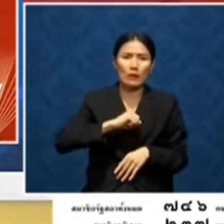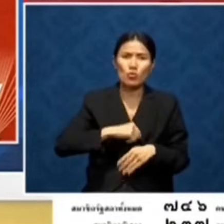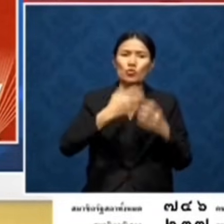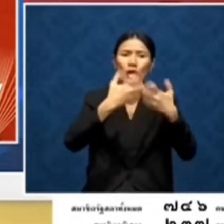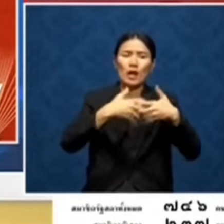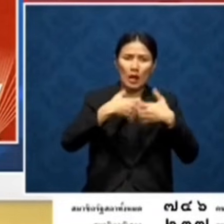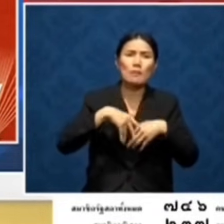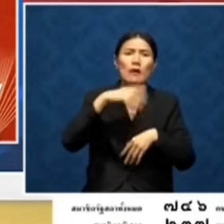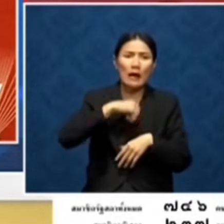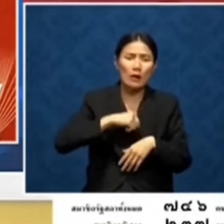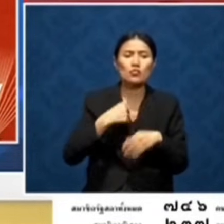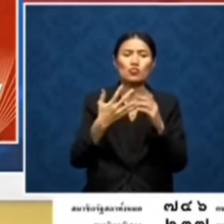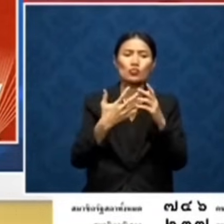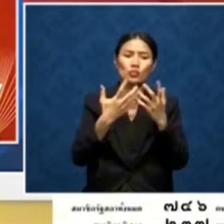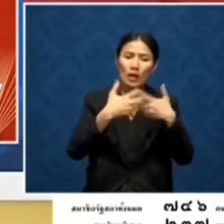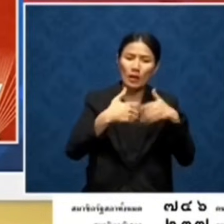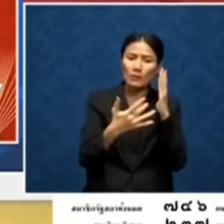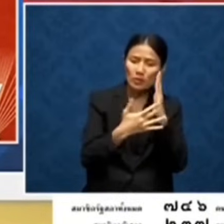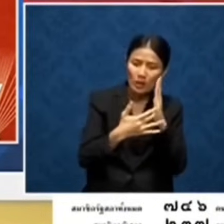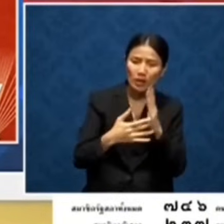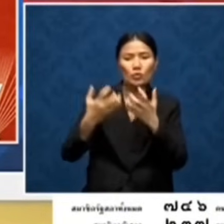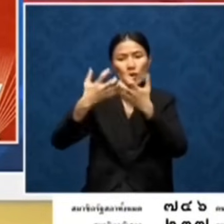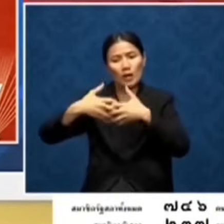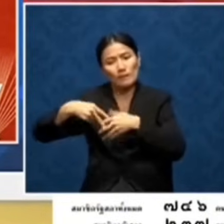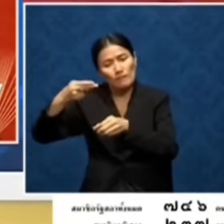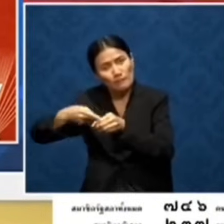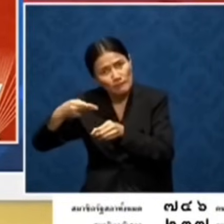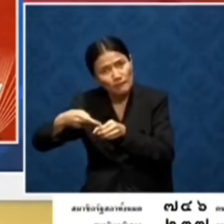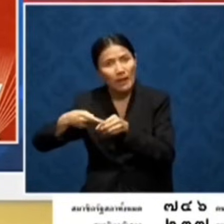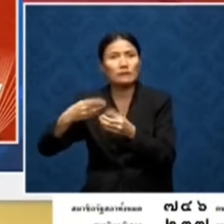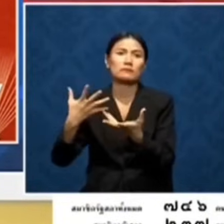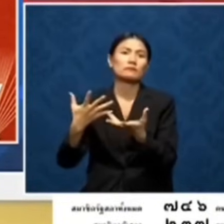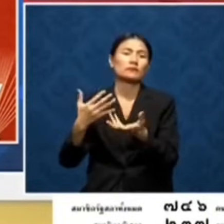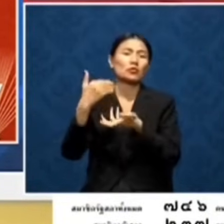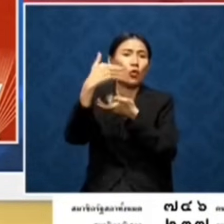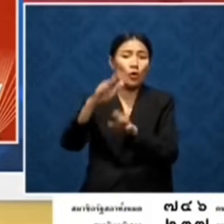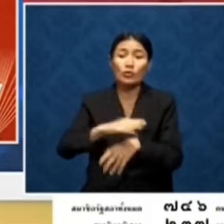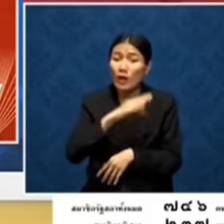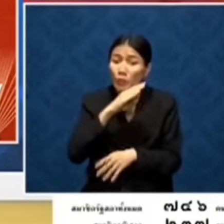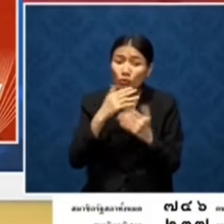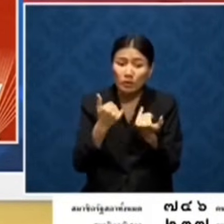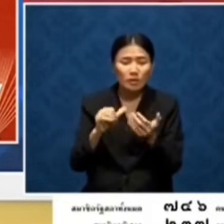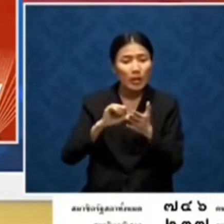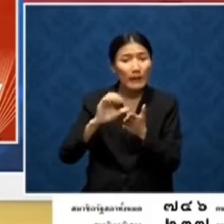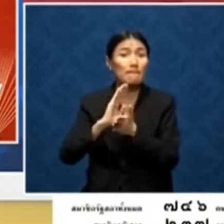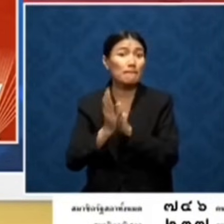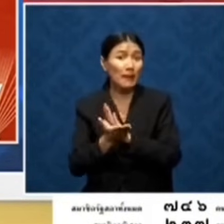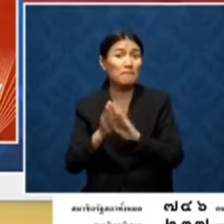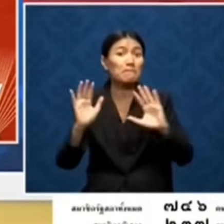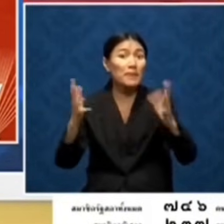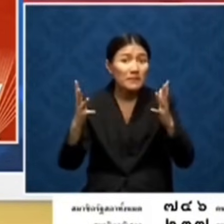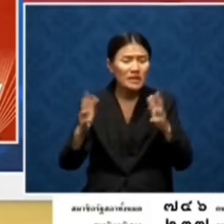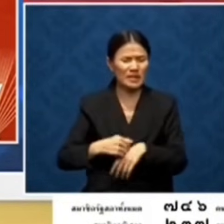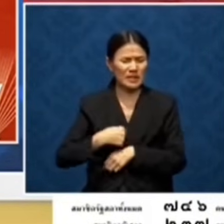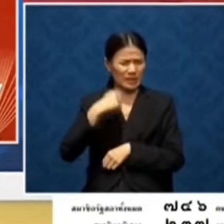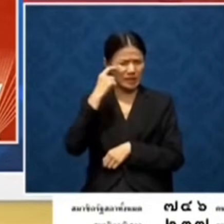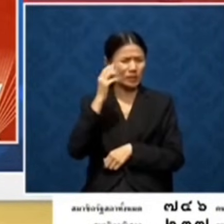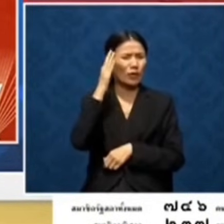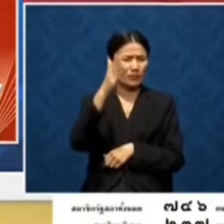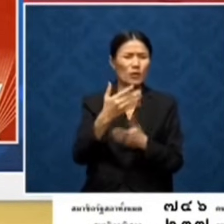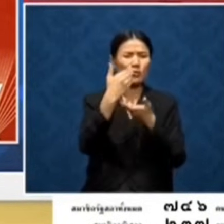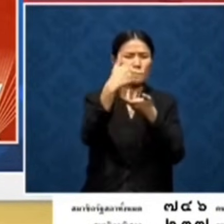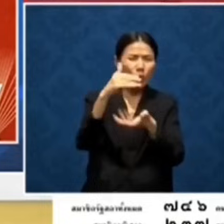ส์อุตสาหกรรมยานยนต์และปิโตรเลียมซึ่งถ้าหากยังไม่มีการปรับโครงสร้างคาดว่ามูลค่าการส่งออกก็